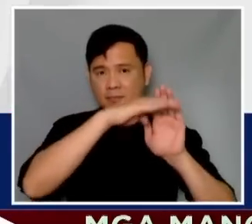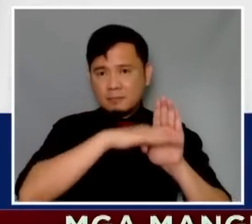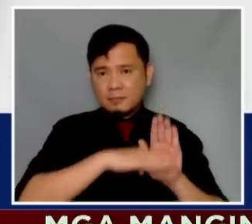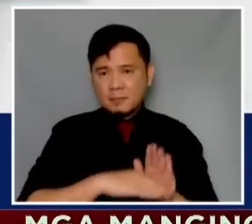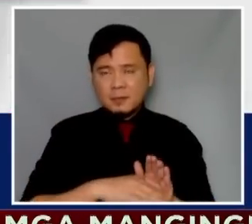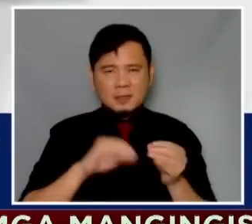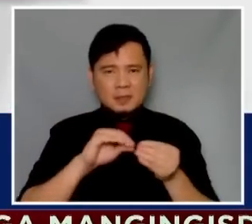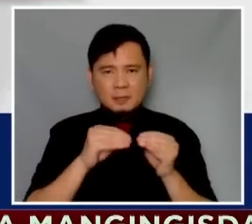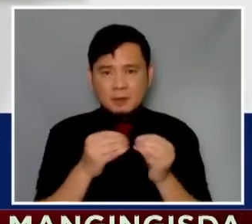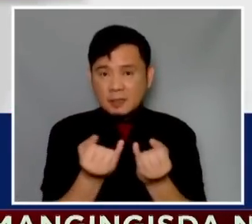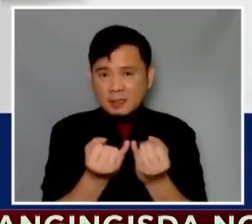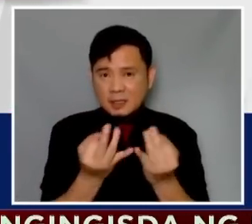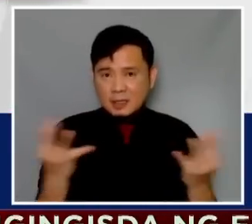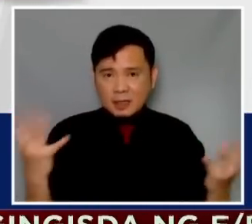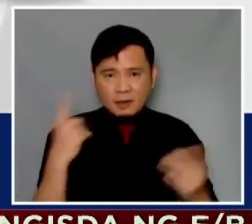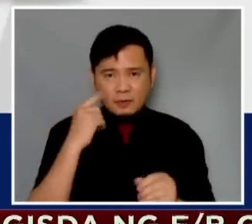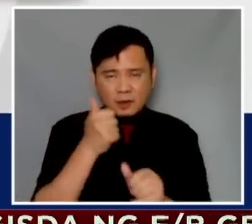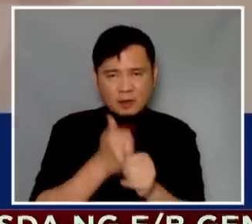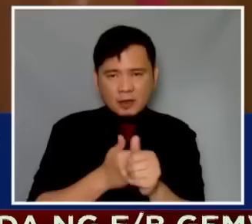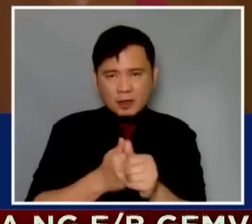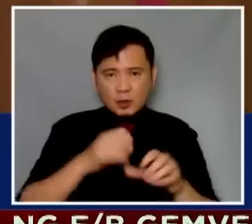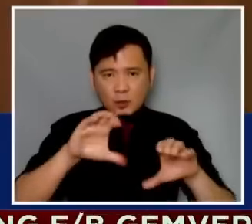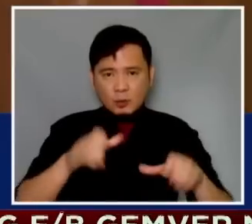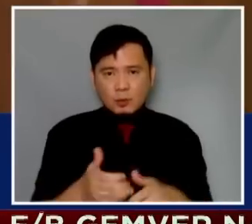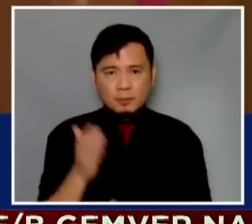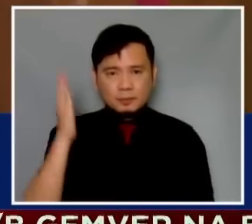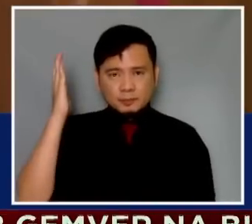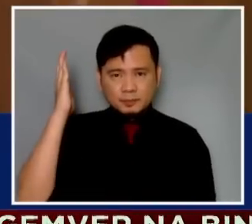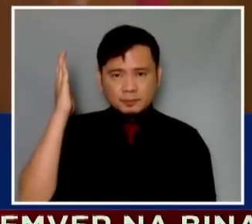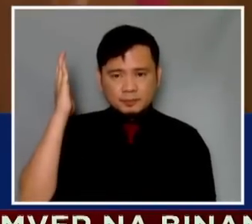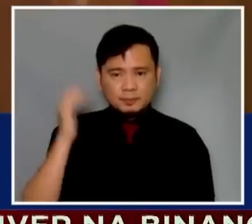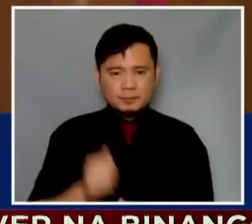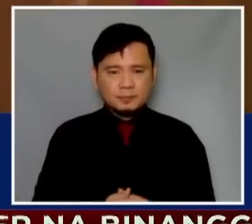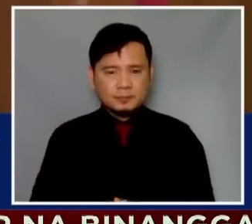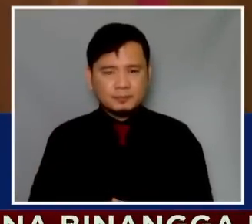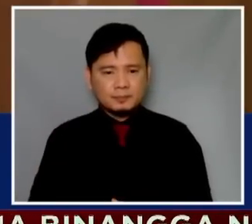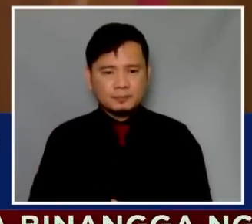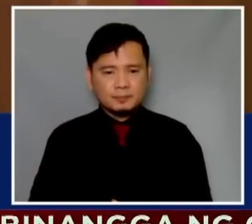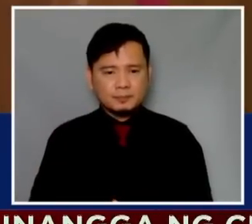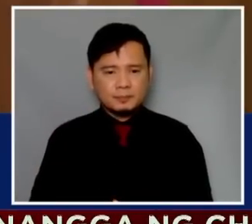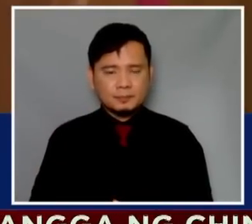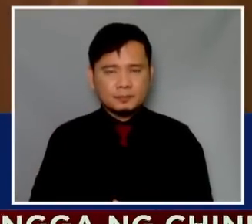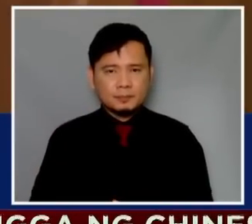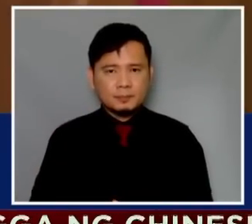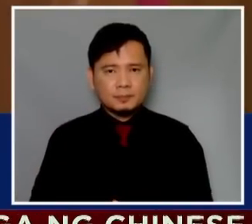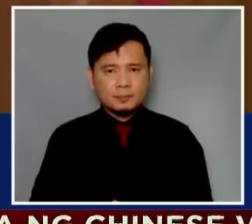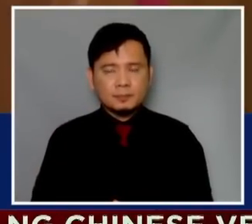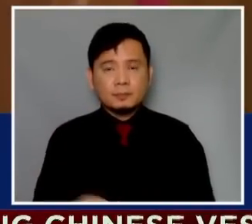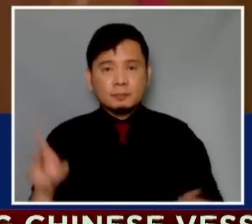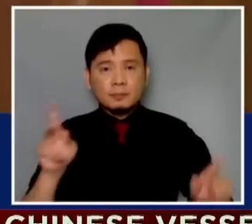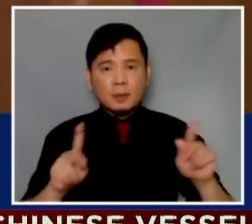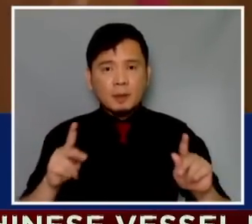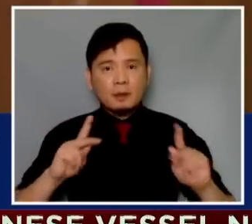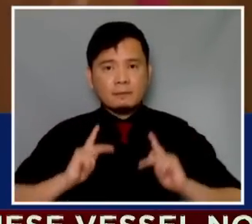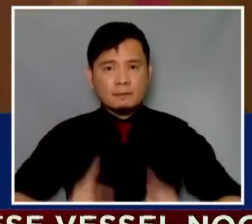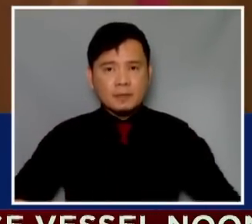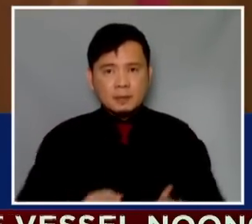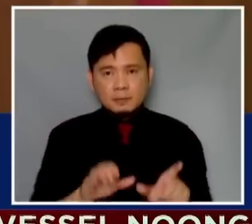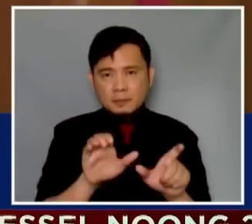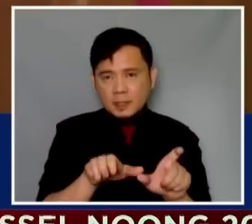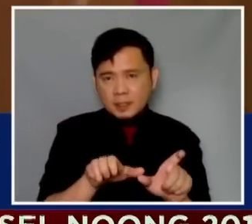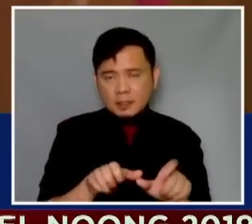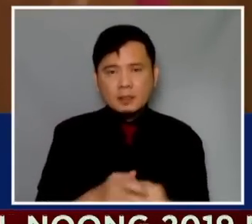sector gaya ng PWD at senior citizens. Companions of persons with physical disability and